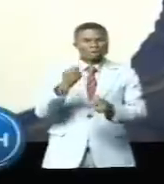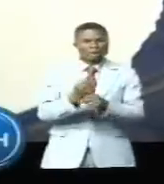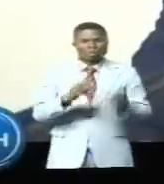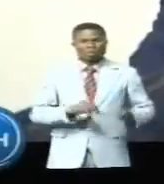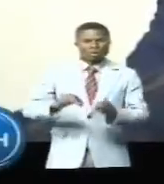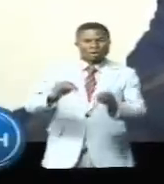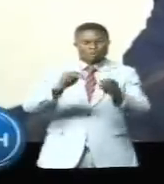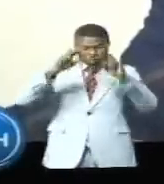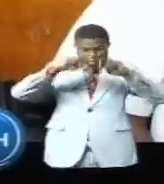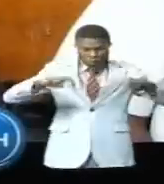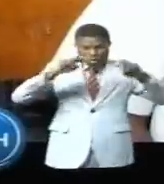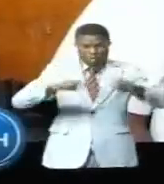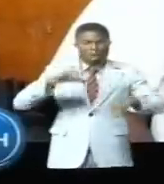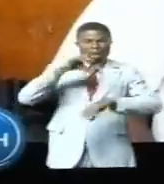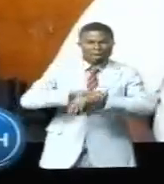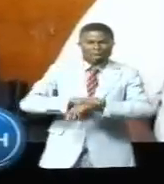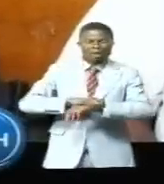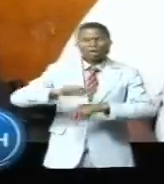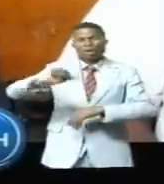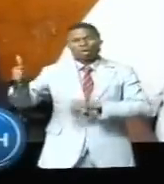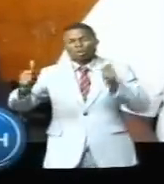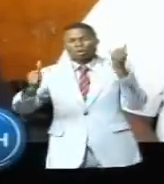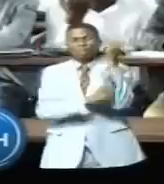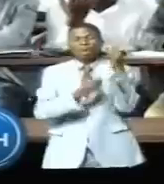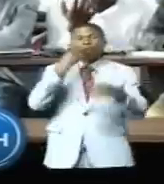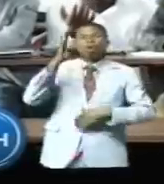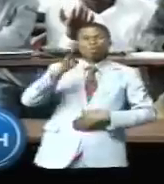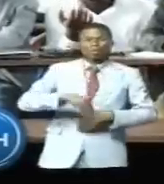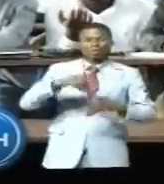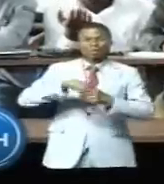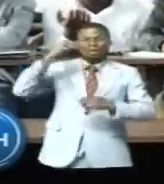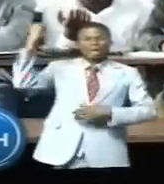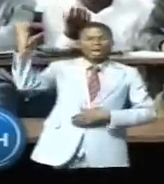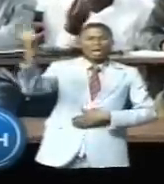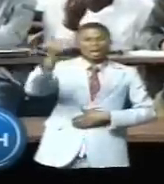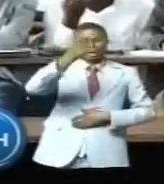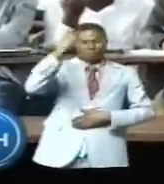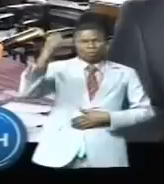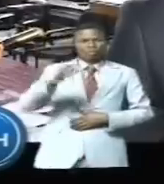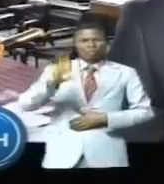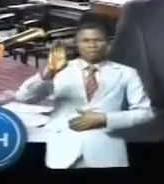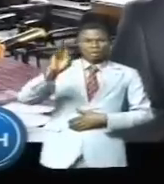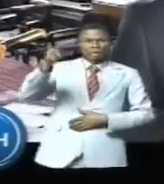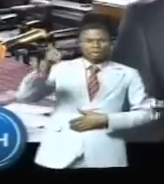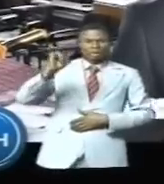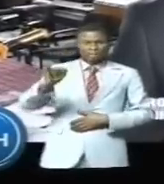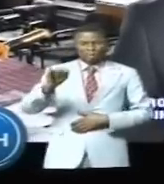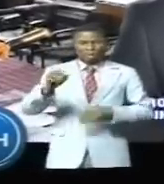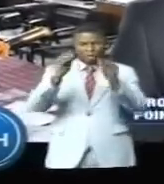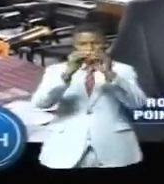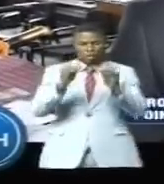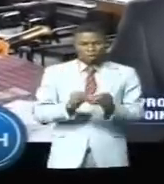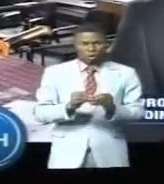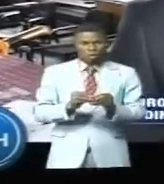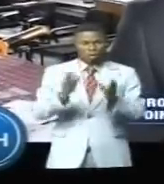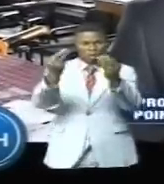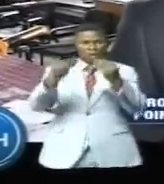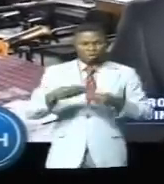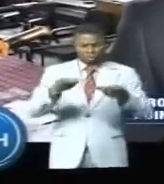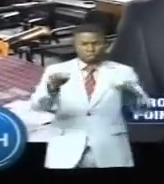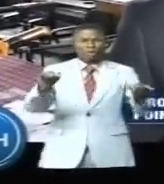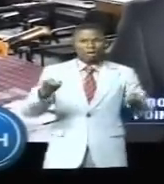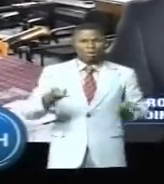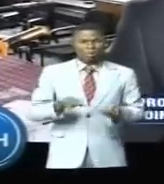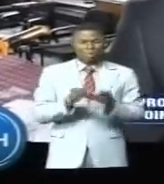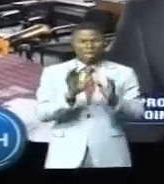mécanismes des enquêtes pour traquer d'autres auteurs de crimes à travers le monde. La CPI, au jour d'aujourd'hui, nous offre les cadres les